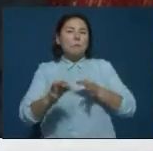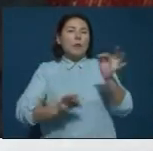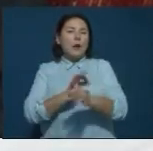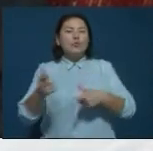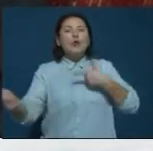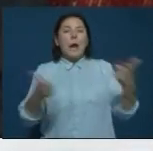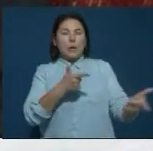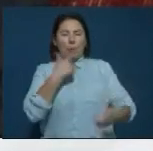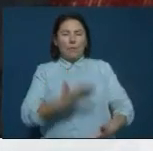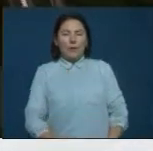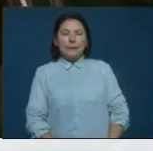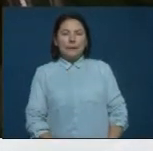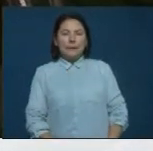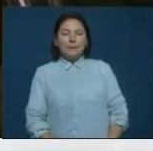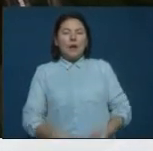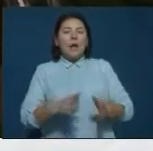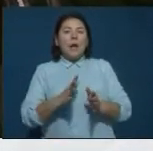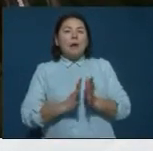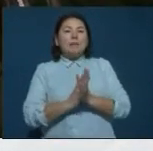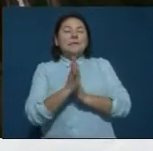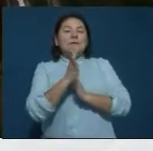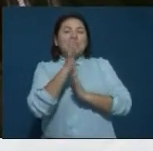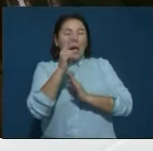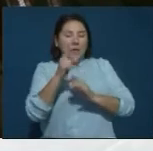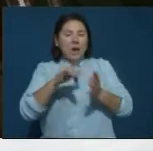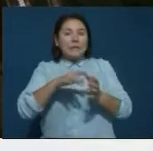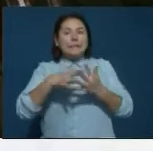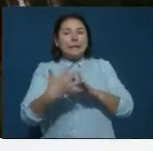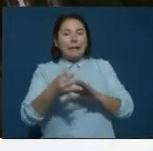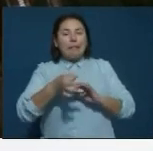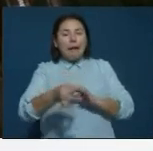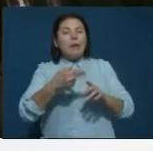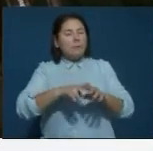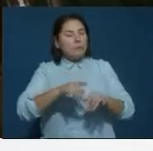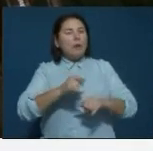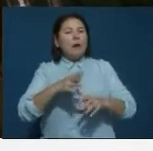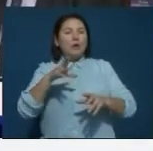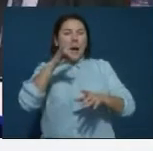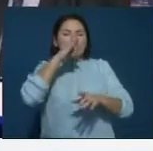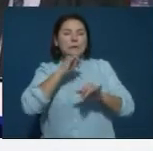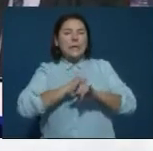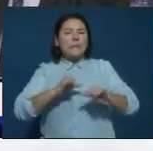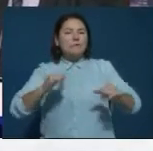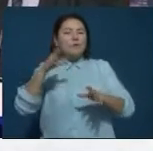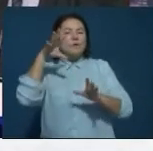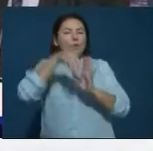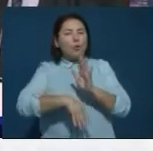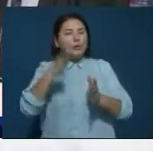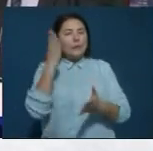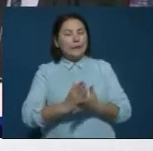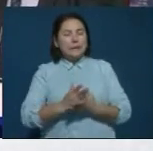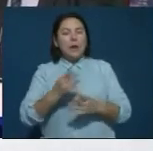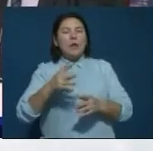подготовлен процветание сила процветания страны это понимание необходимо брать за основу отметил аким области ярла тут жанна